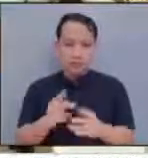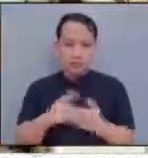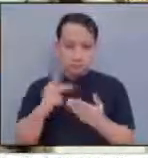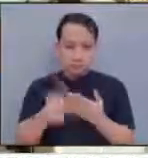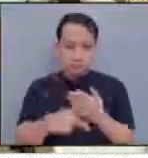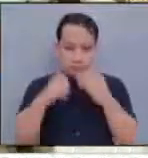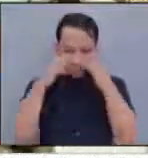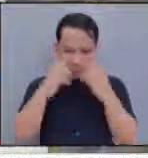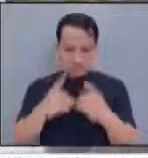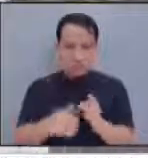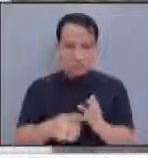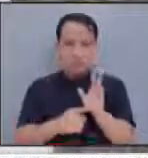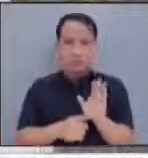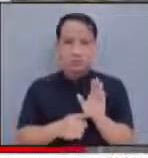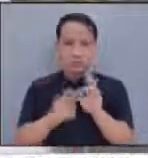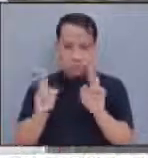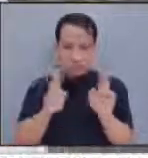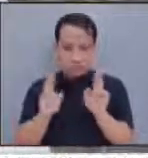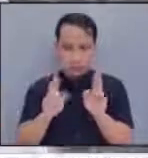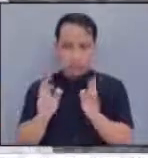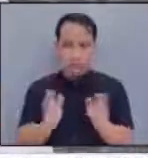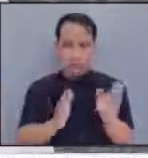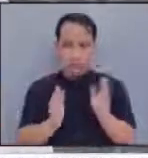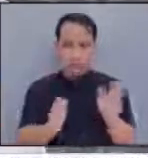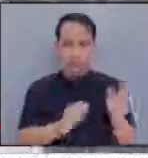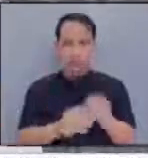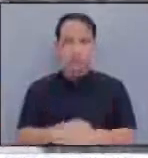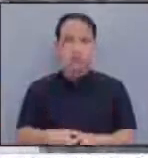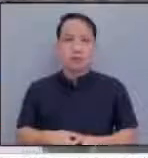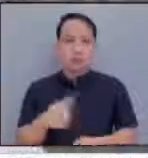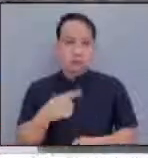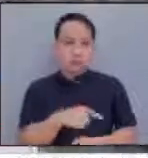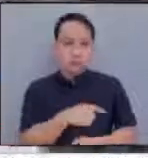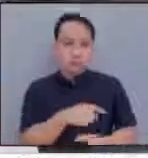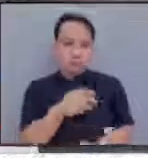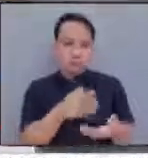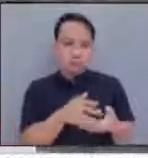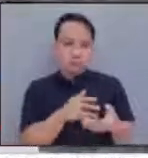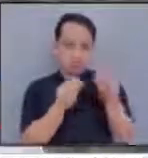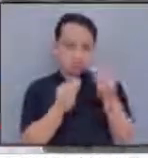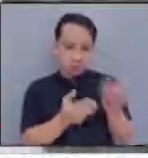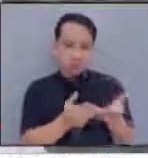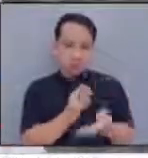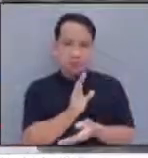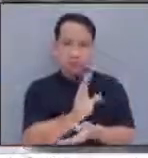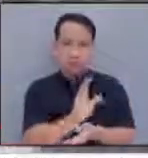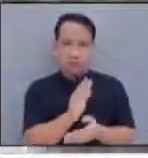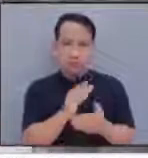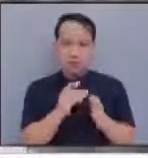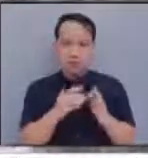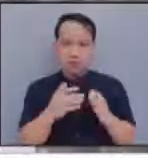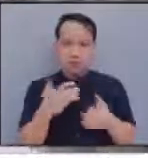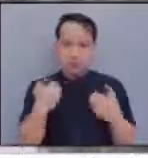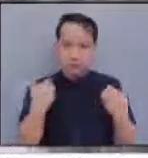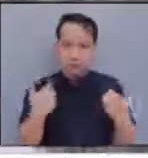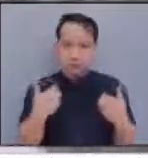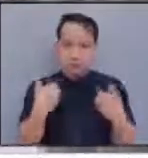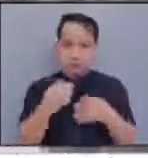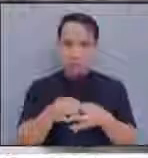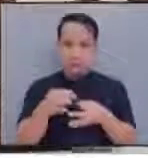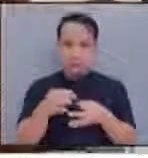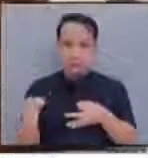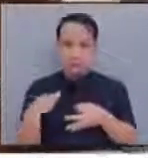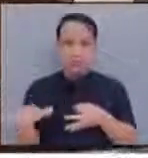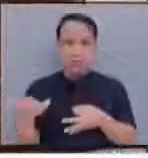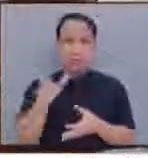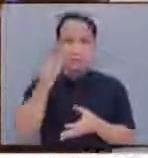ang inaabangan. Para makapag-aral maigi yung mga bata at lumawak pa yung matututunan